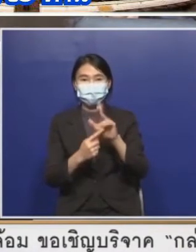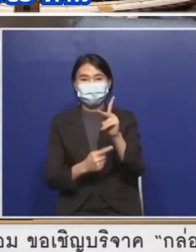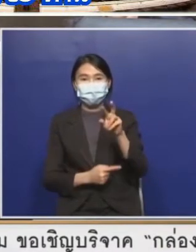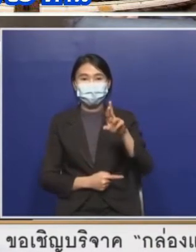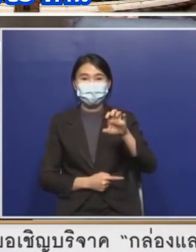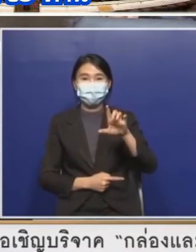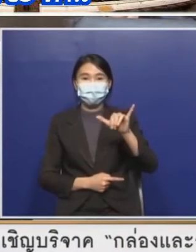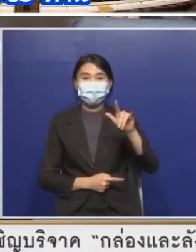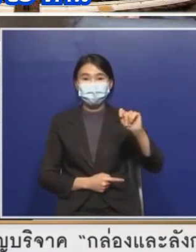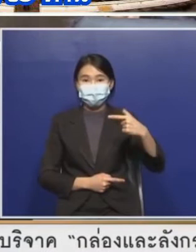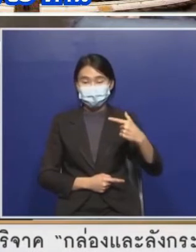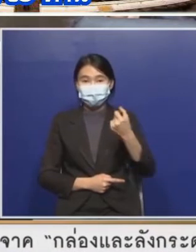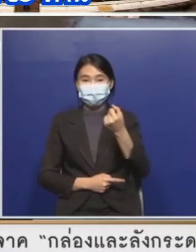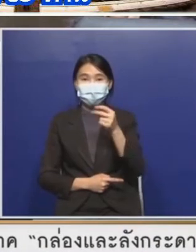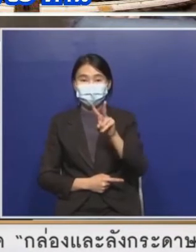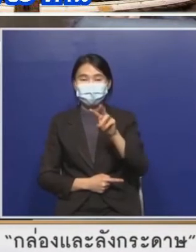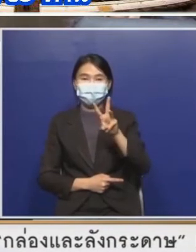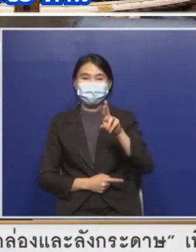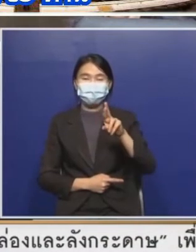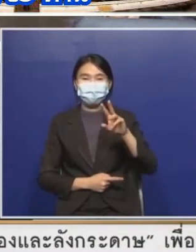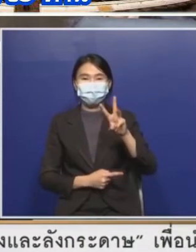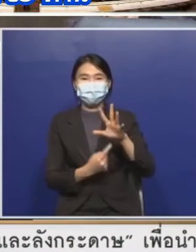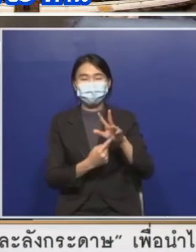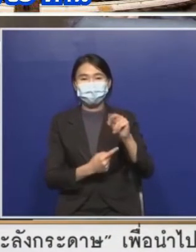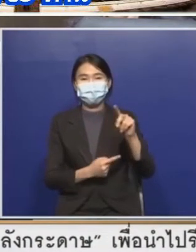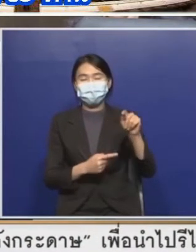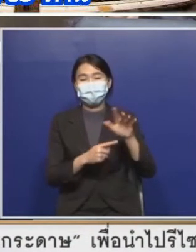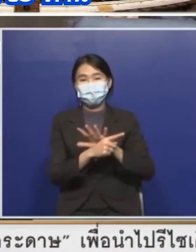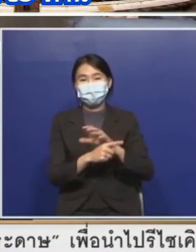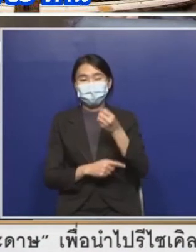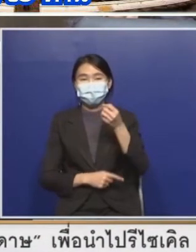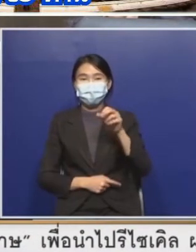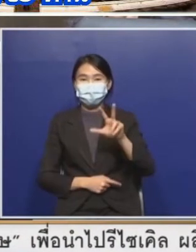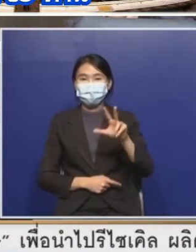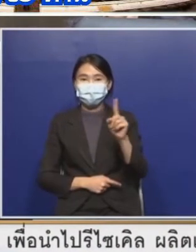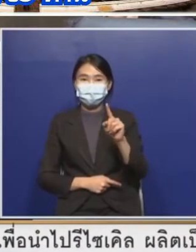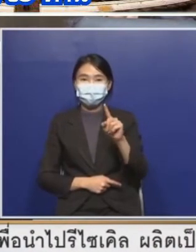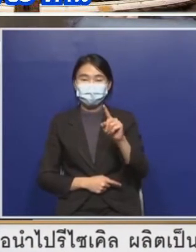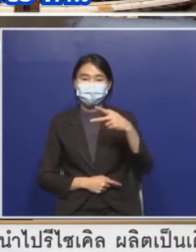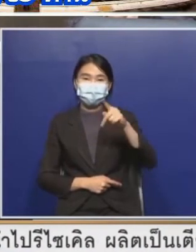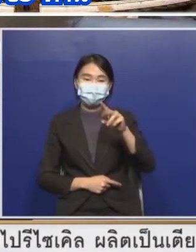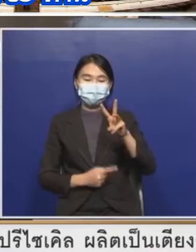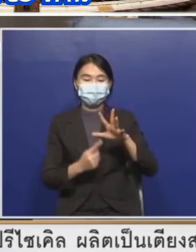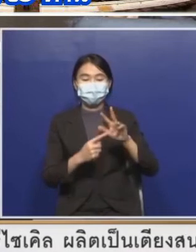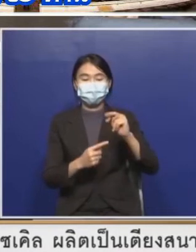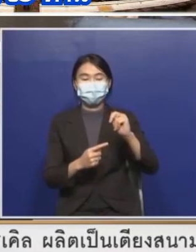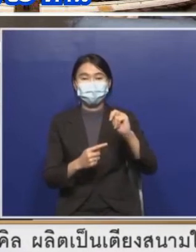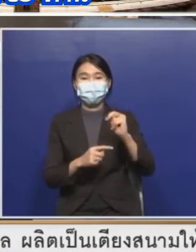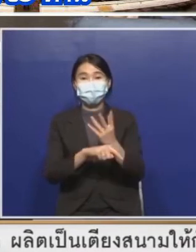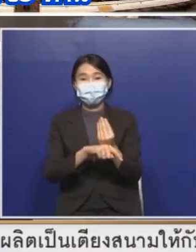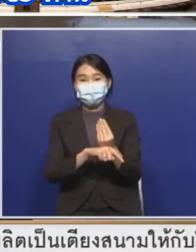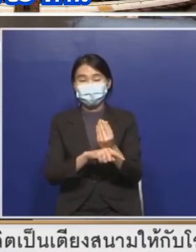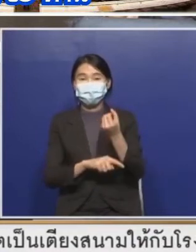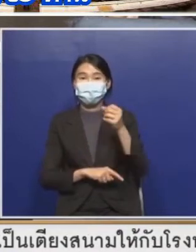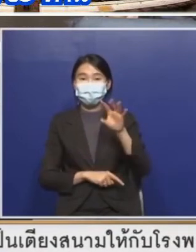น 12. นายวรวัฒน์เอื้อพิญญากุล 13. นางกวงเพชรชุนละเอียด 14.